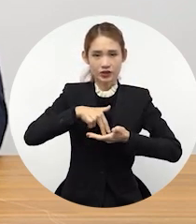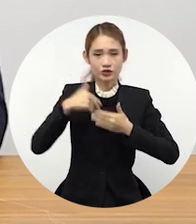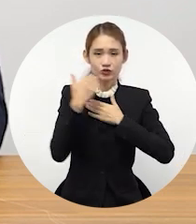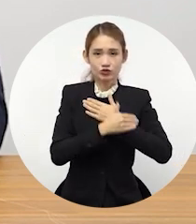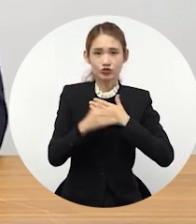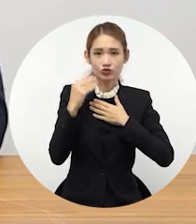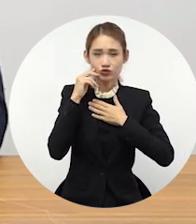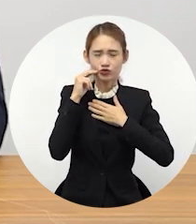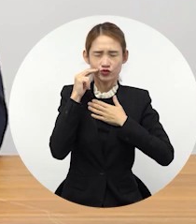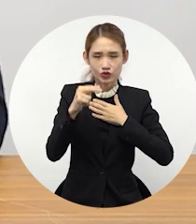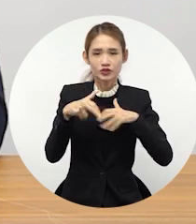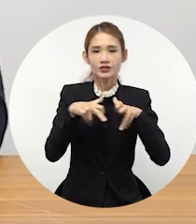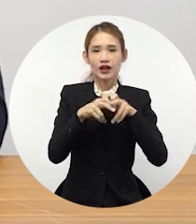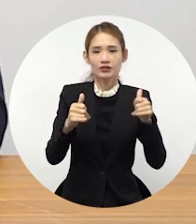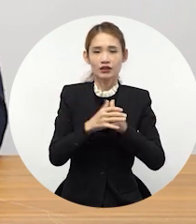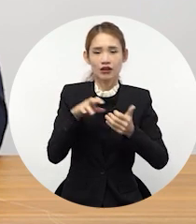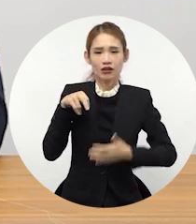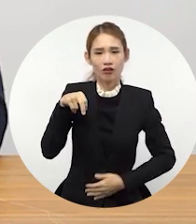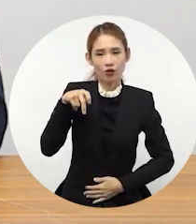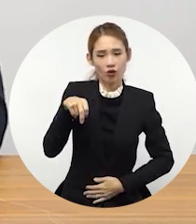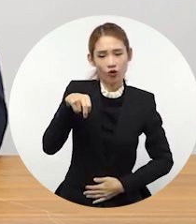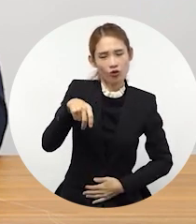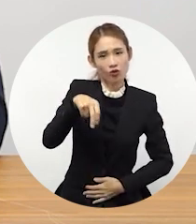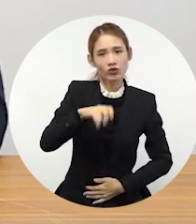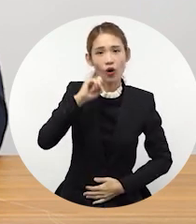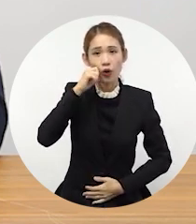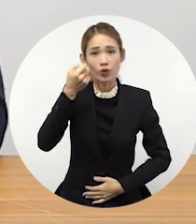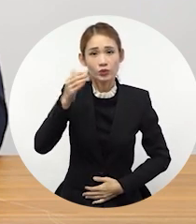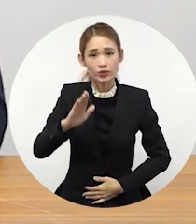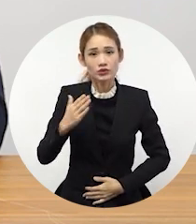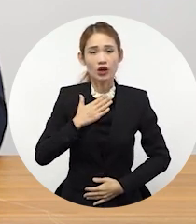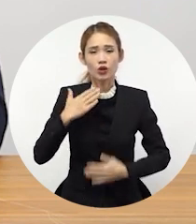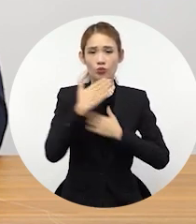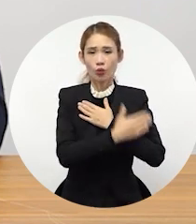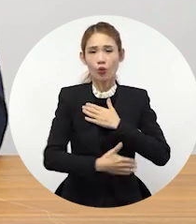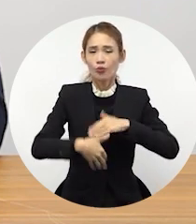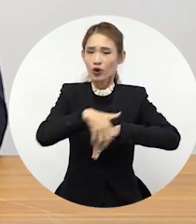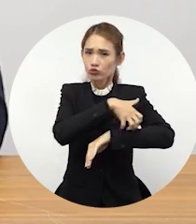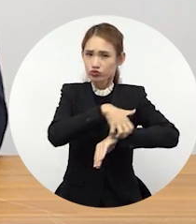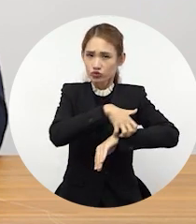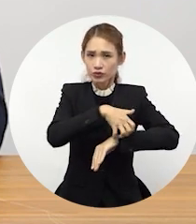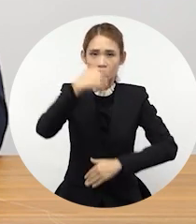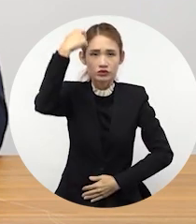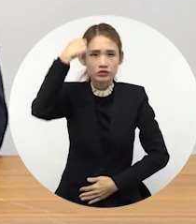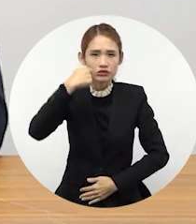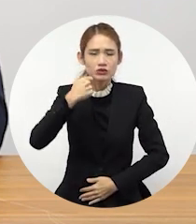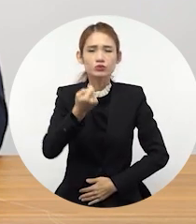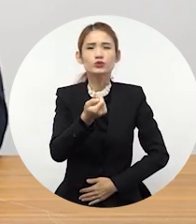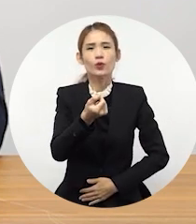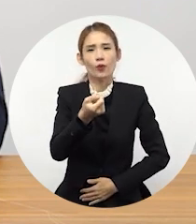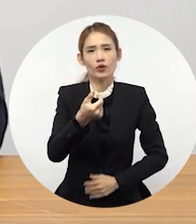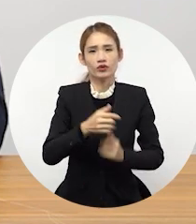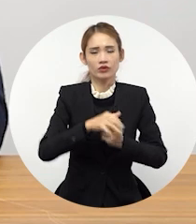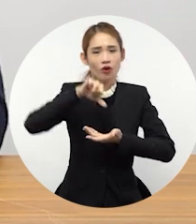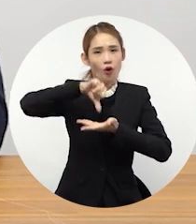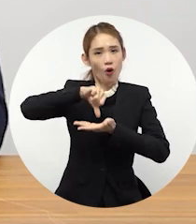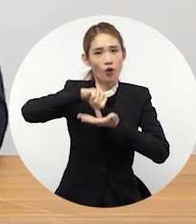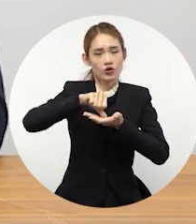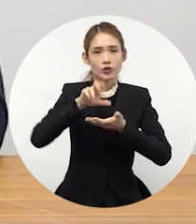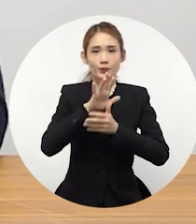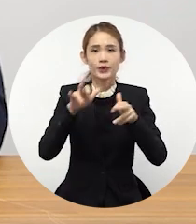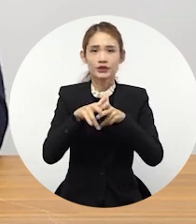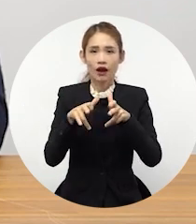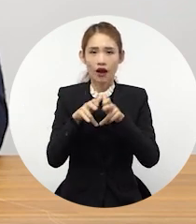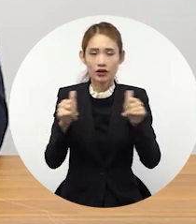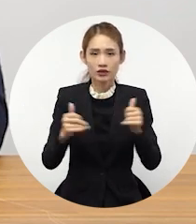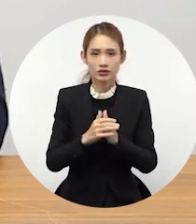중증 장애인이지만 걷는 거를 제가 어려움을 겪는데 중증 장애인이지만 이제 제 몸의 불편을 저는 많이 느끼고 있지는 않아요. 거꾸로